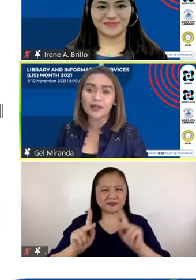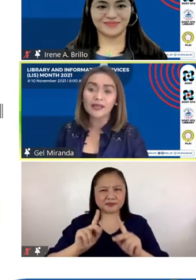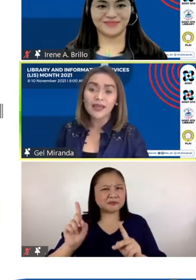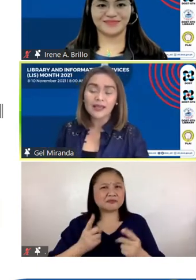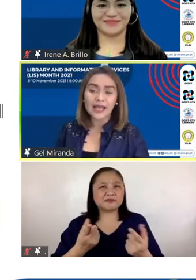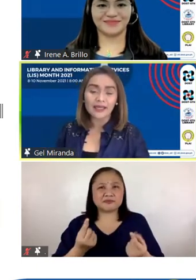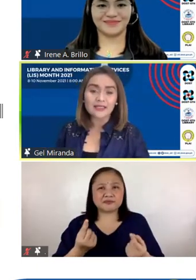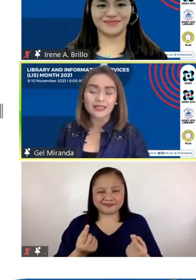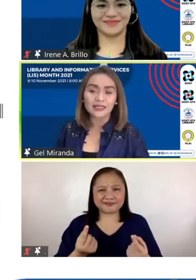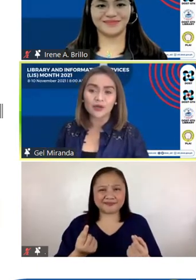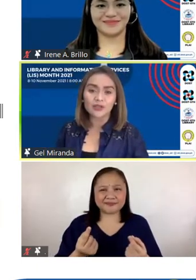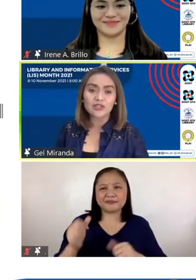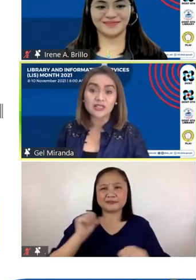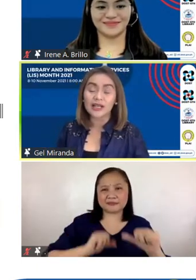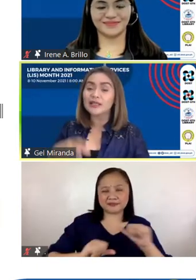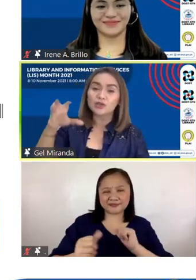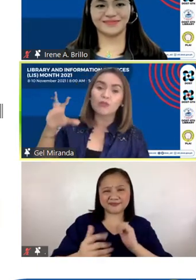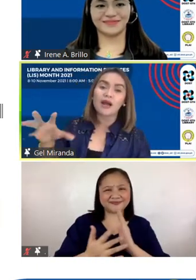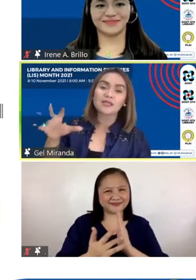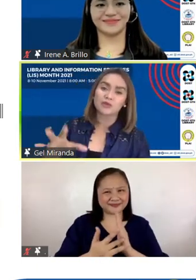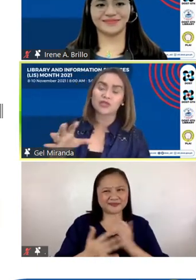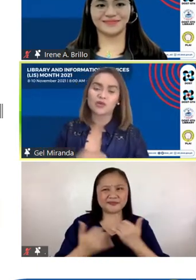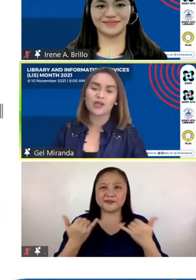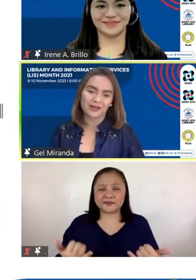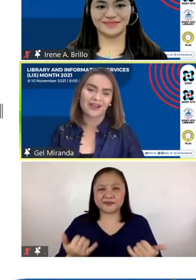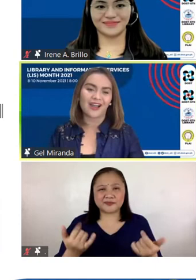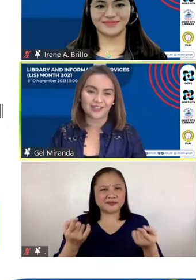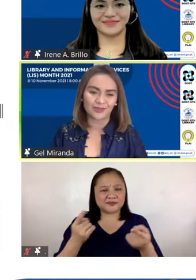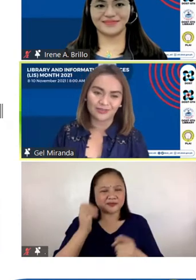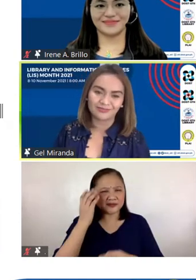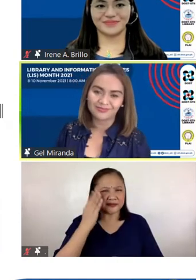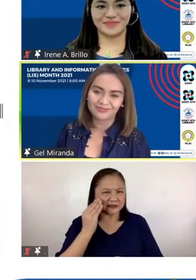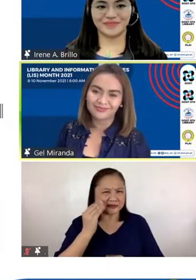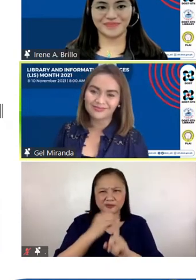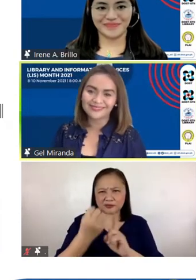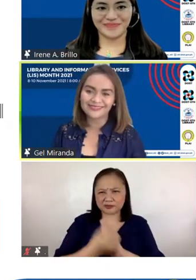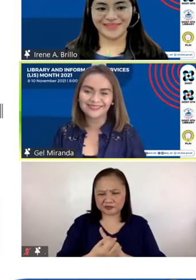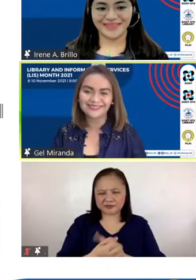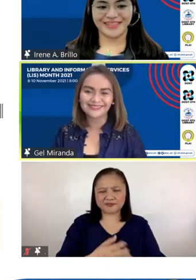magagawa ng science and technology sa ganitong mga sitwasyon na pagkakataon.